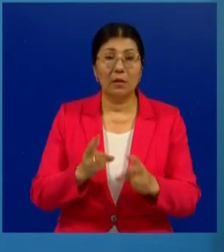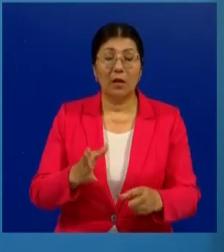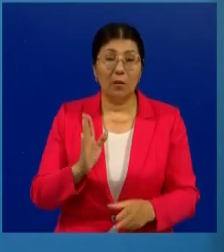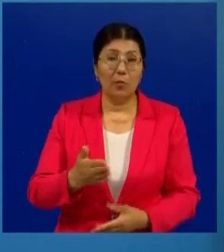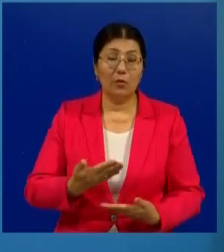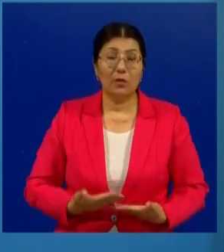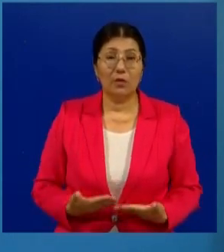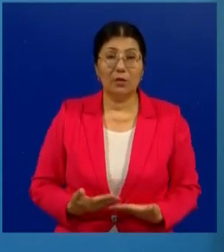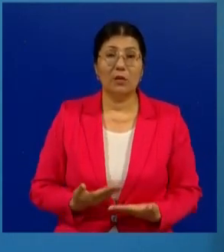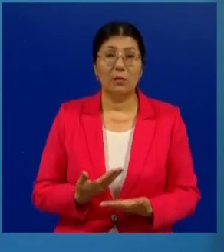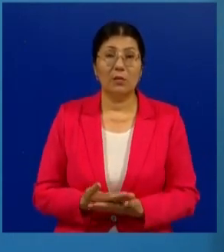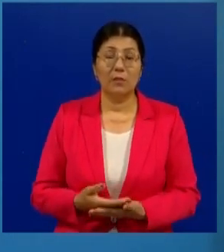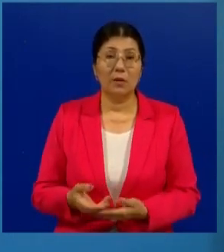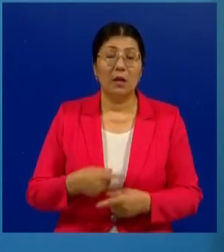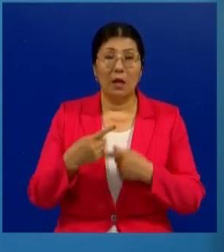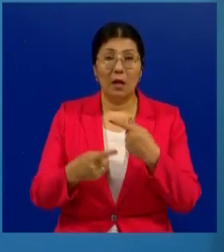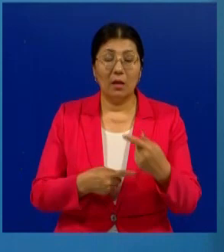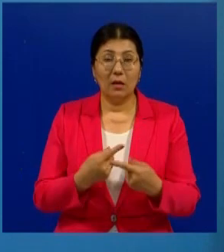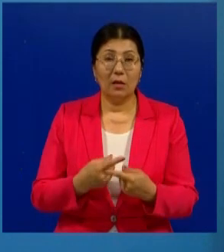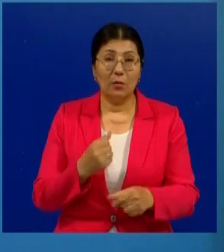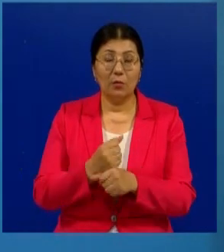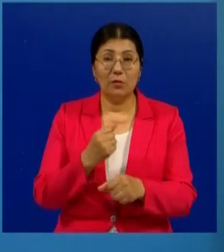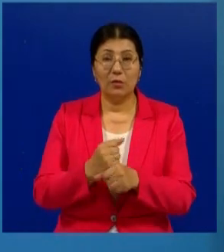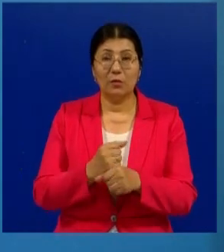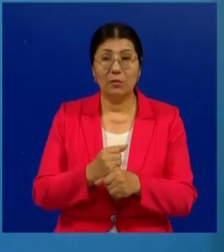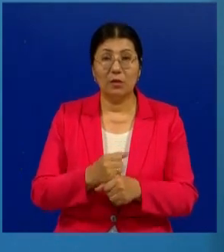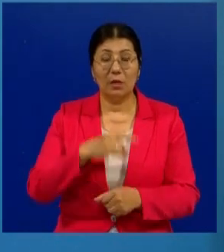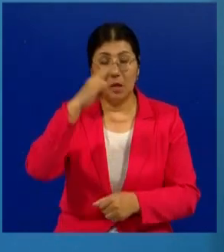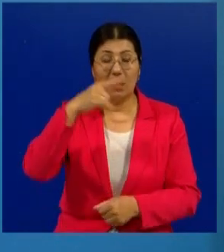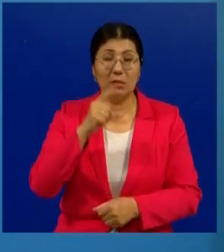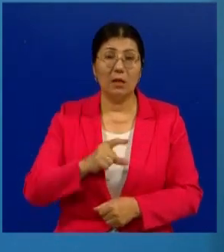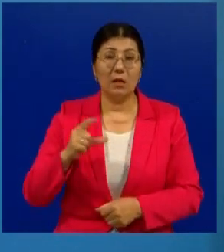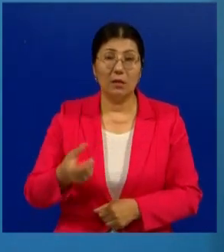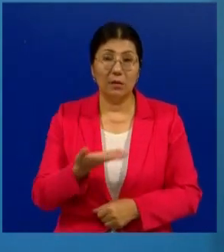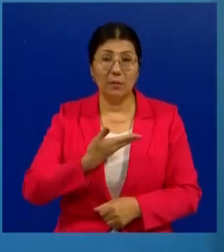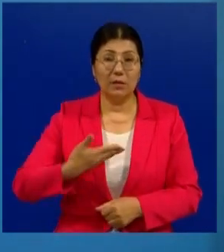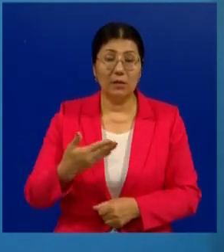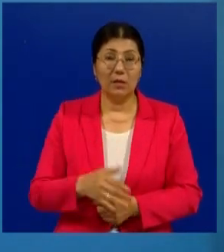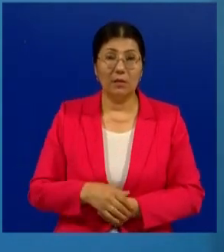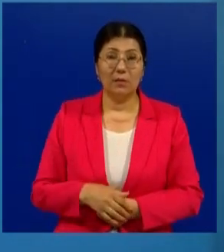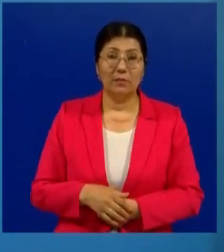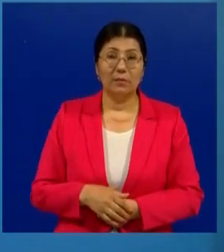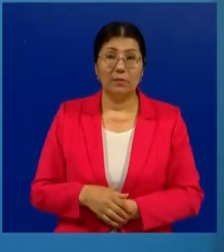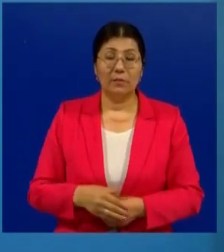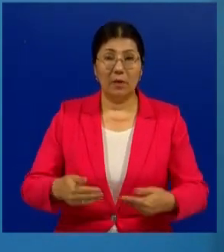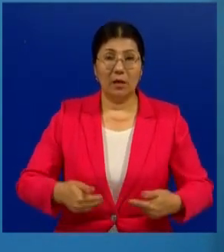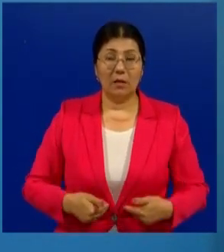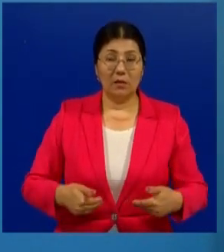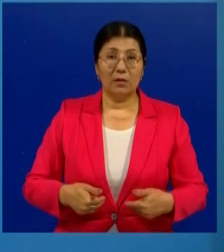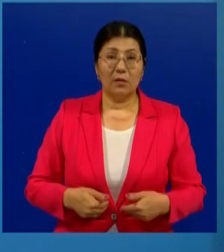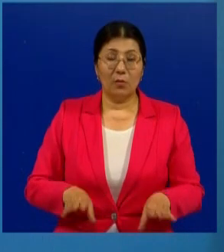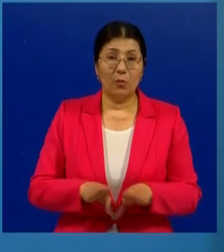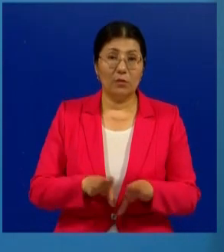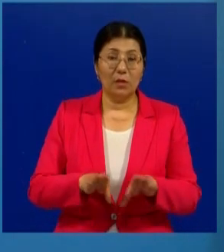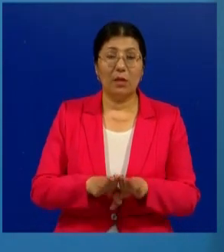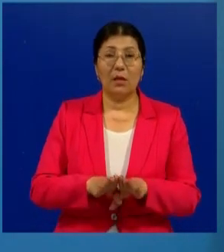кезіндегі жағдай өрмен қарай ұжымдастырып жалғасып кетеді. Сөйтіп қазақ халқының бізге әйгілі болып жатқан жаңағы аштыққа ұшырауы мінекей сол